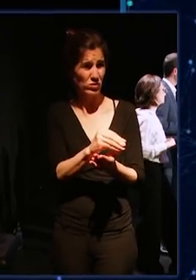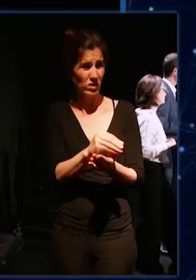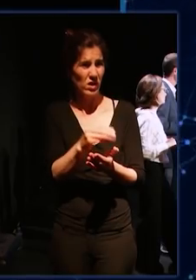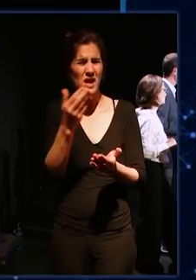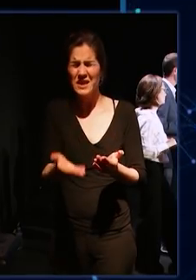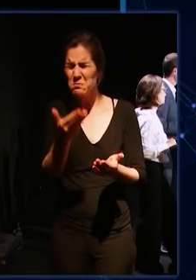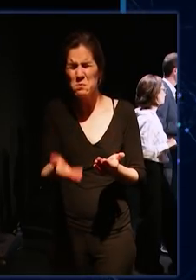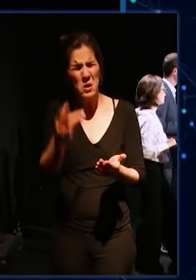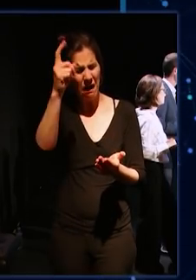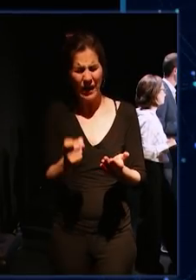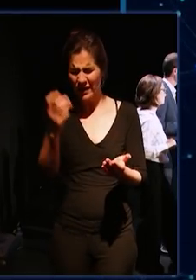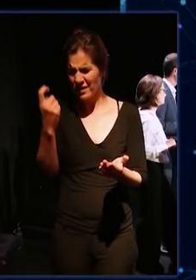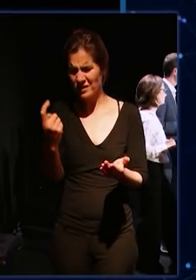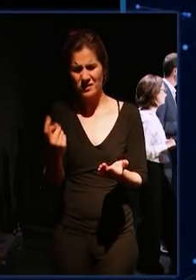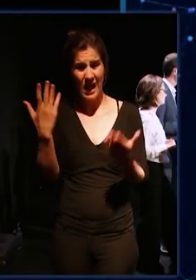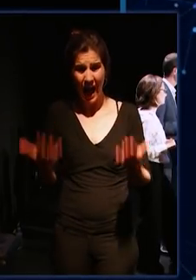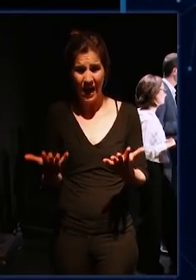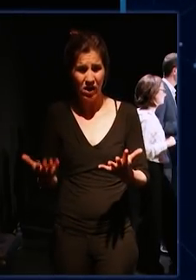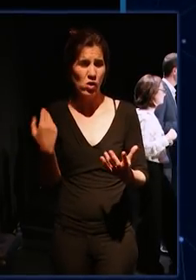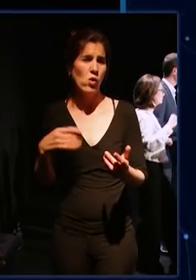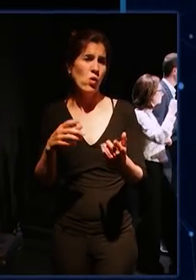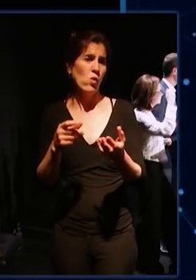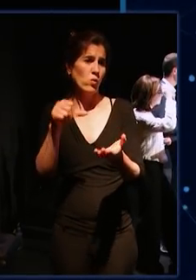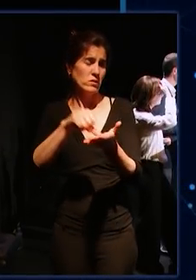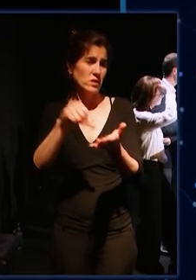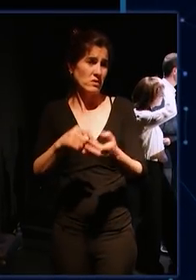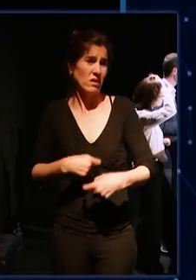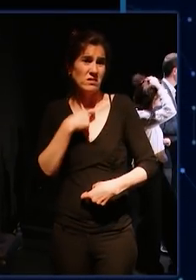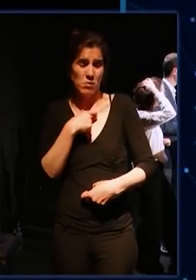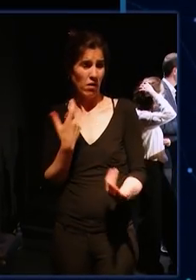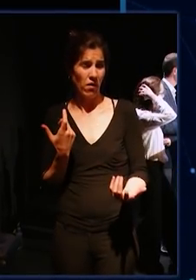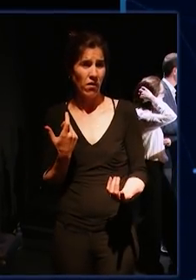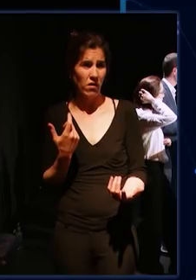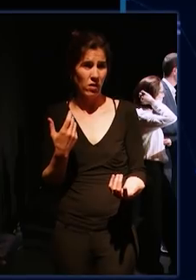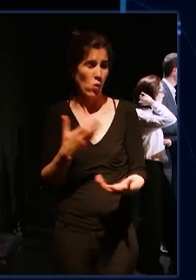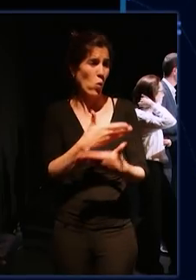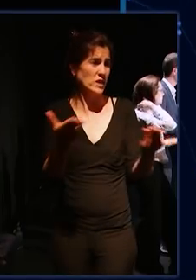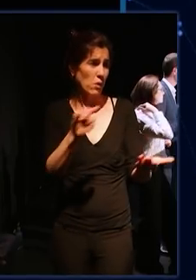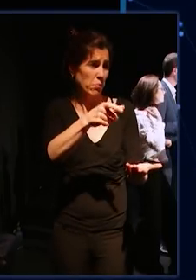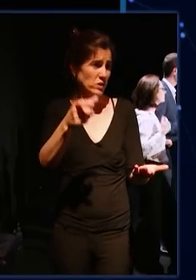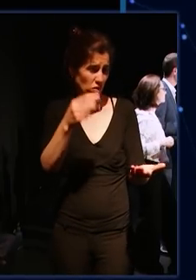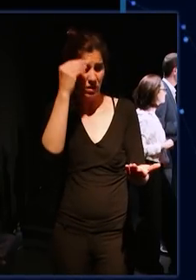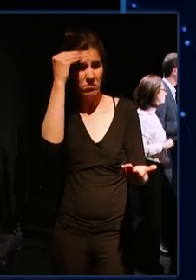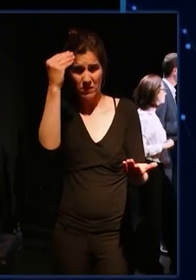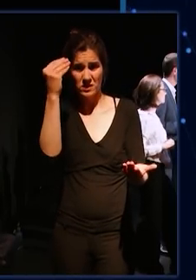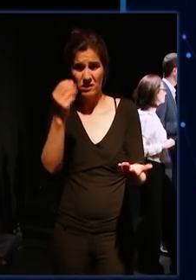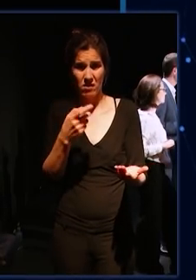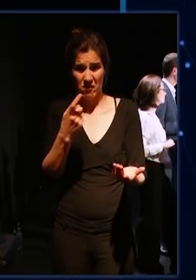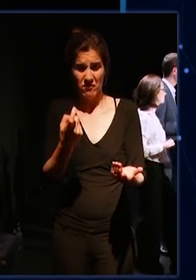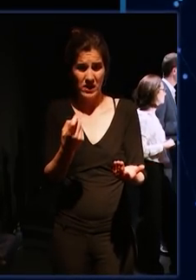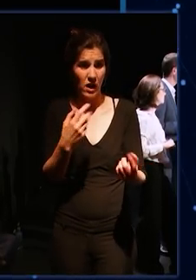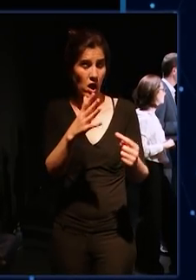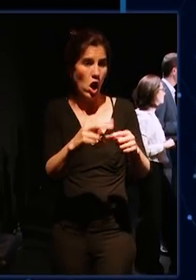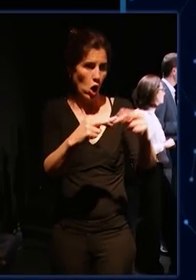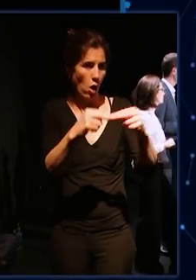centre cívic. No hi ha ningú que hi estigui en contra, més enllà que el senyor Quesada cregui que aquesta obra no calgui fer-la. Però el centre cívic el